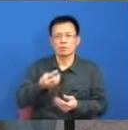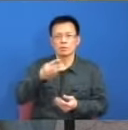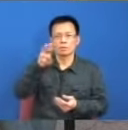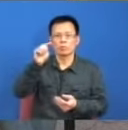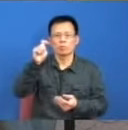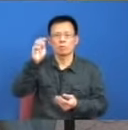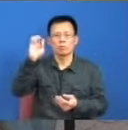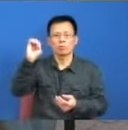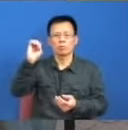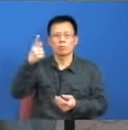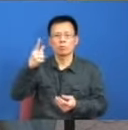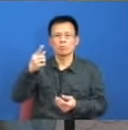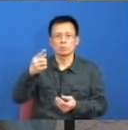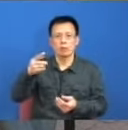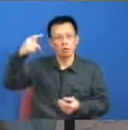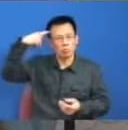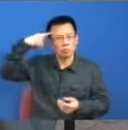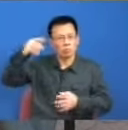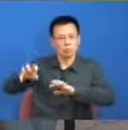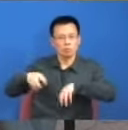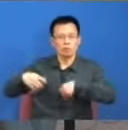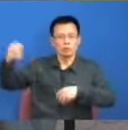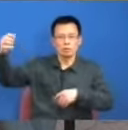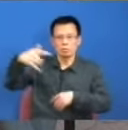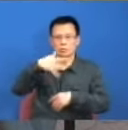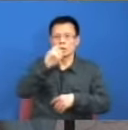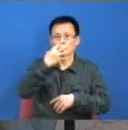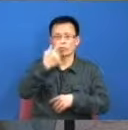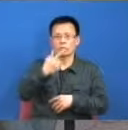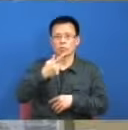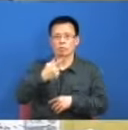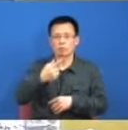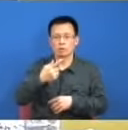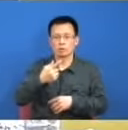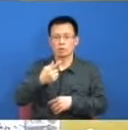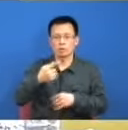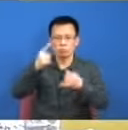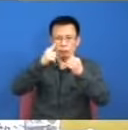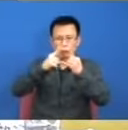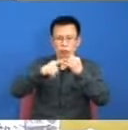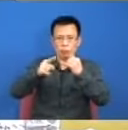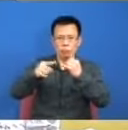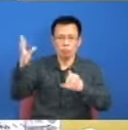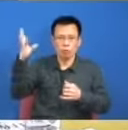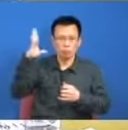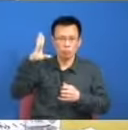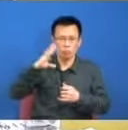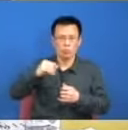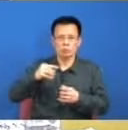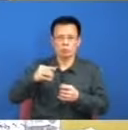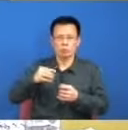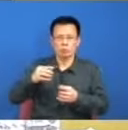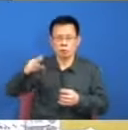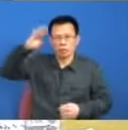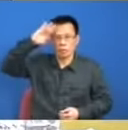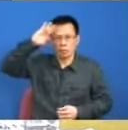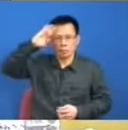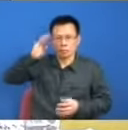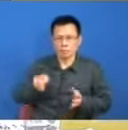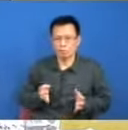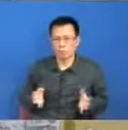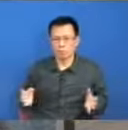貿嘅時候咧，就有韓國農民嚟到香港，當時候。最後嗰晚嘅行動就係咧，警方真係啦，圍住曬呢個咁樣嘅係